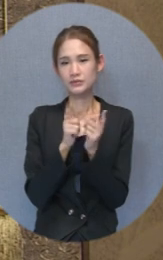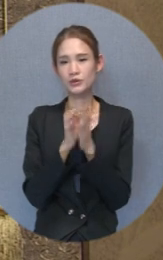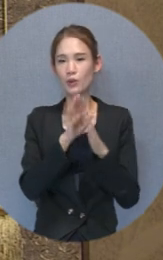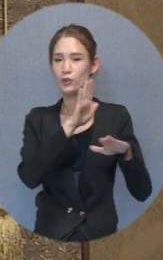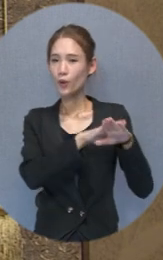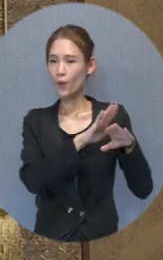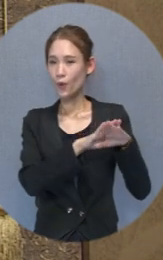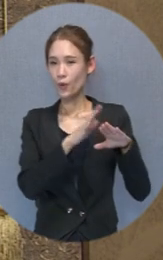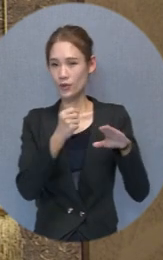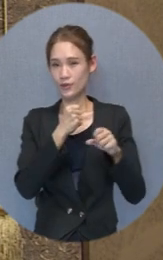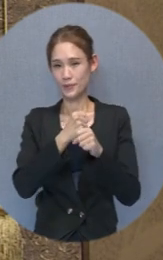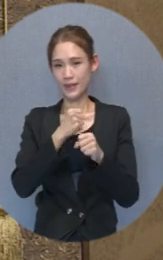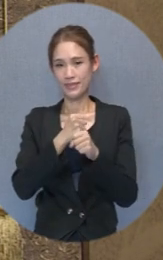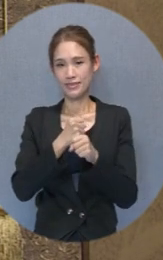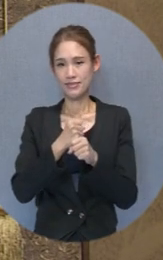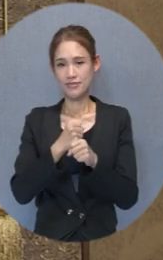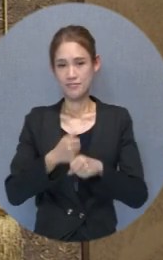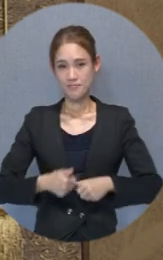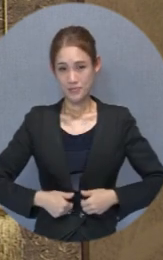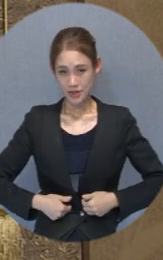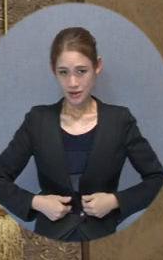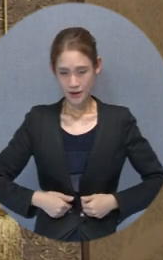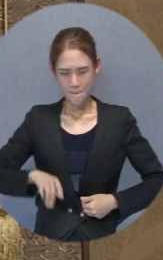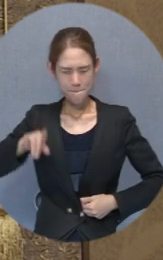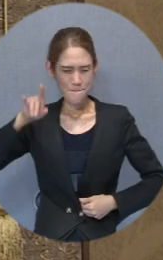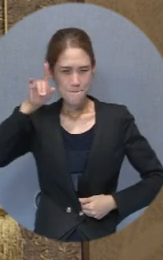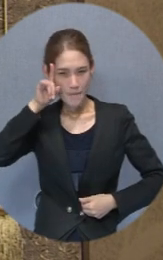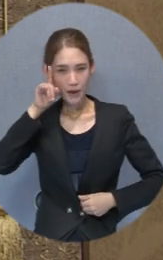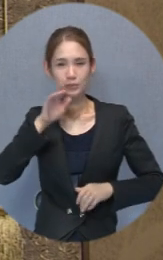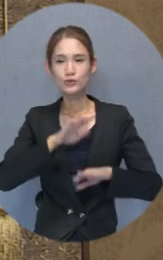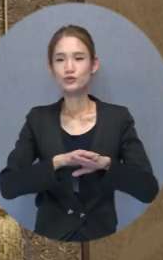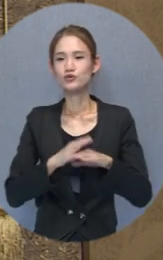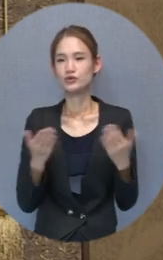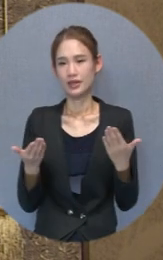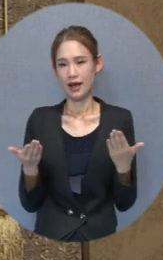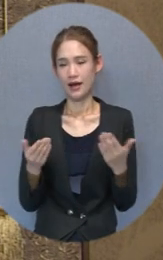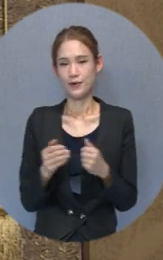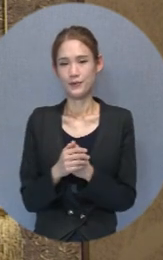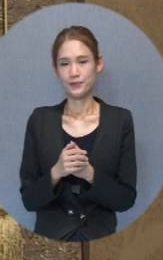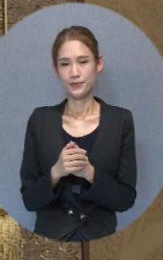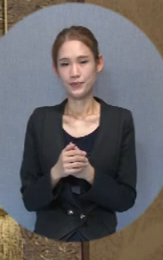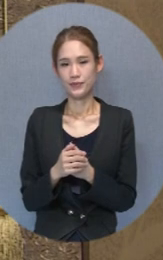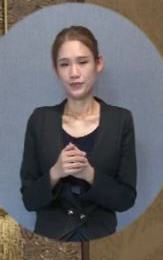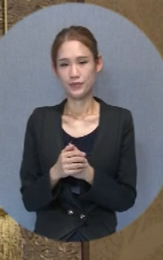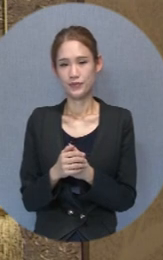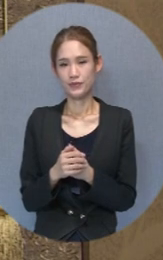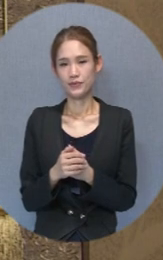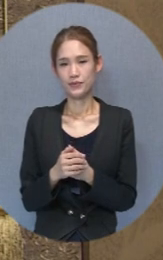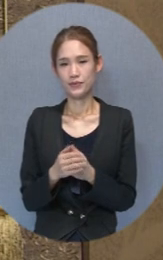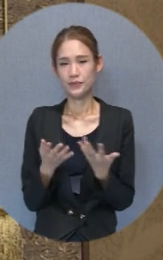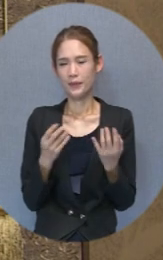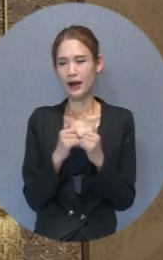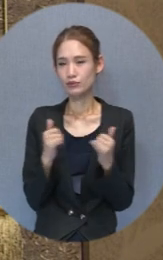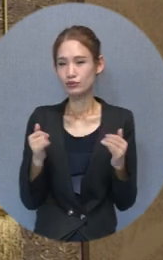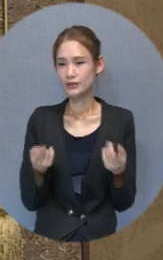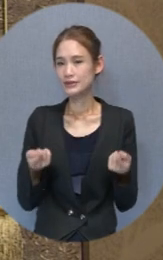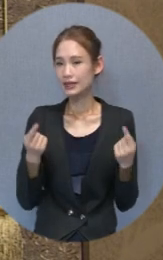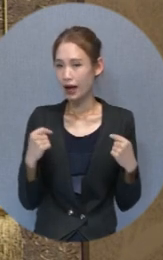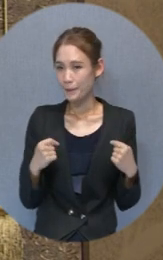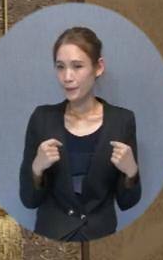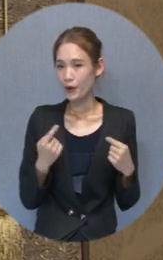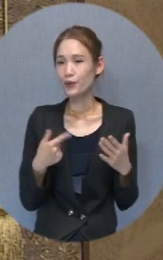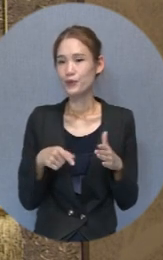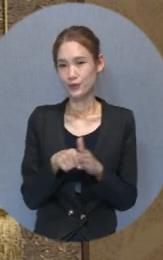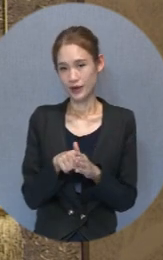때문에 전부 다 수작업이에요. 네, 100% 수작업이기 때문에 네. 이제 이 많은 분들이 참여할 수